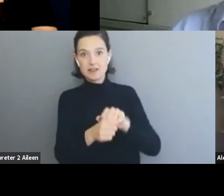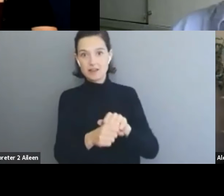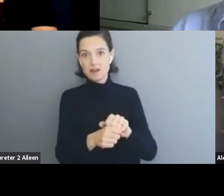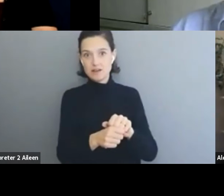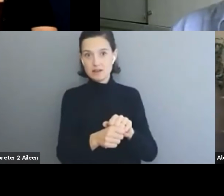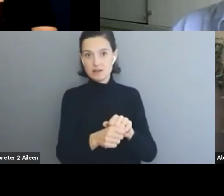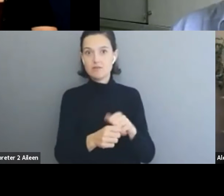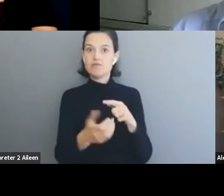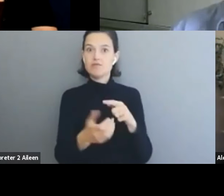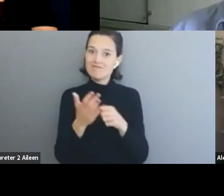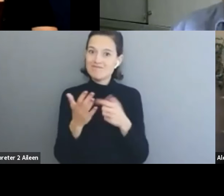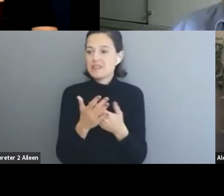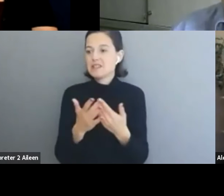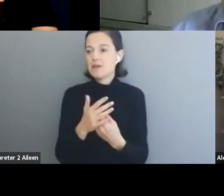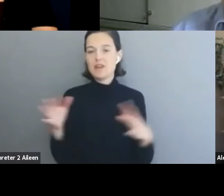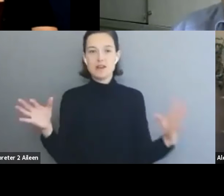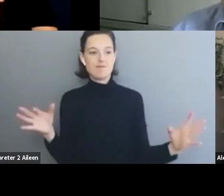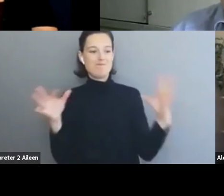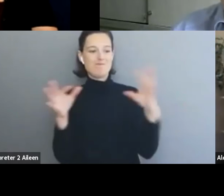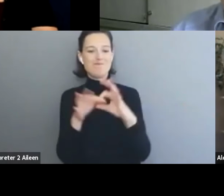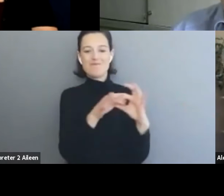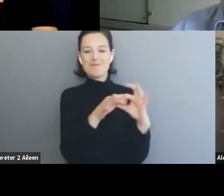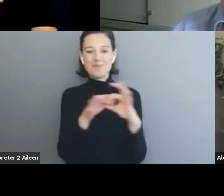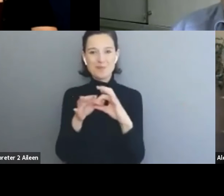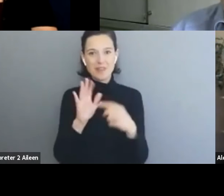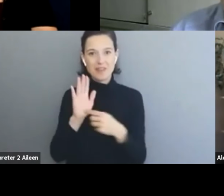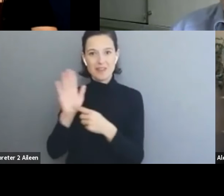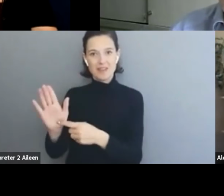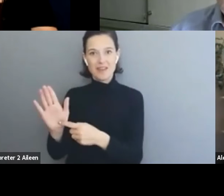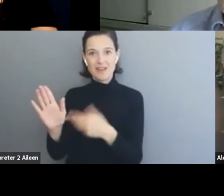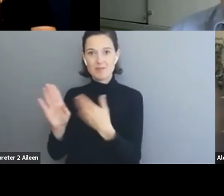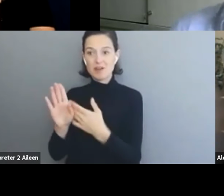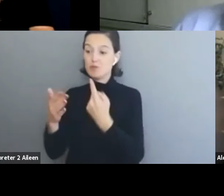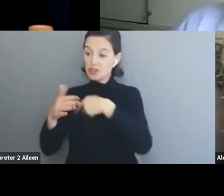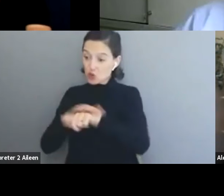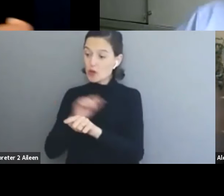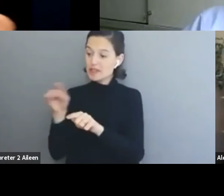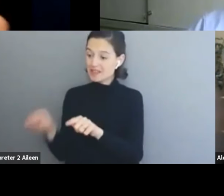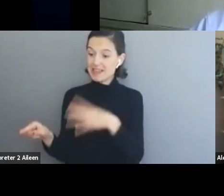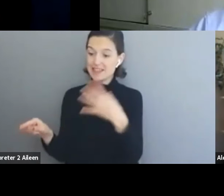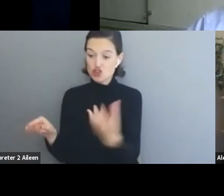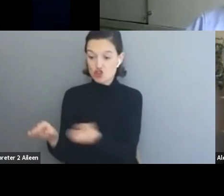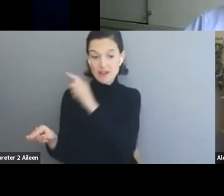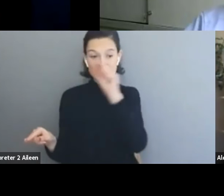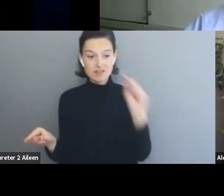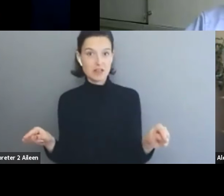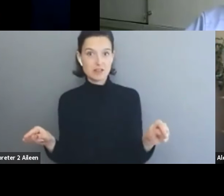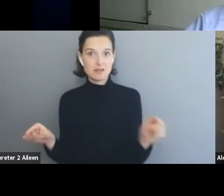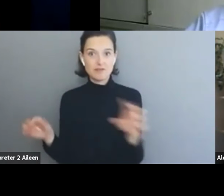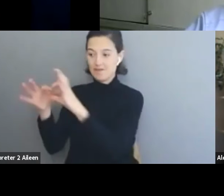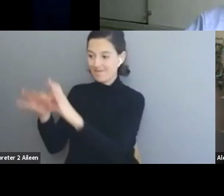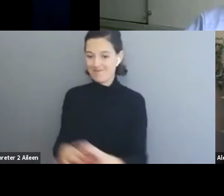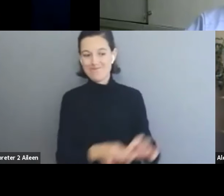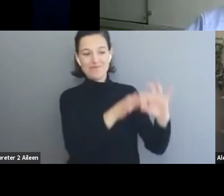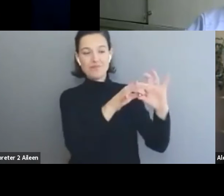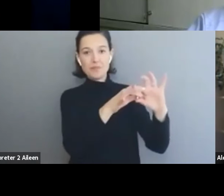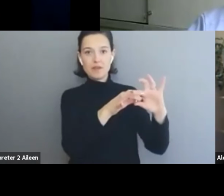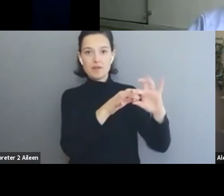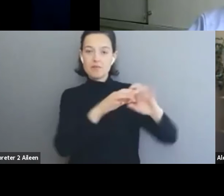setzen und diese Best Practices rauszustellen, ist immer sehr wertvoll, um die Motivationslage sozusagen auch nochmal konkret zu demonstrieren.